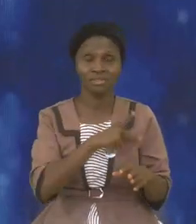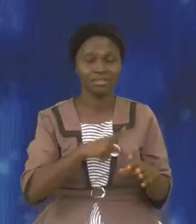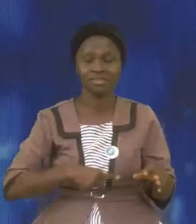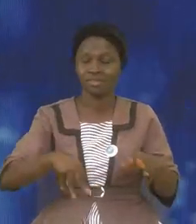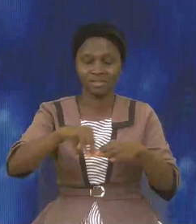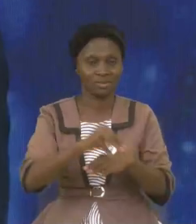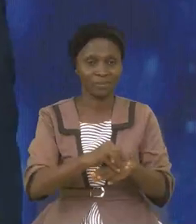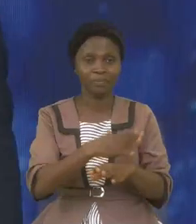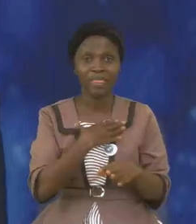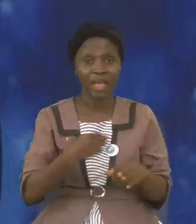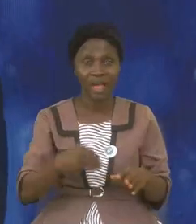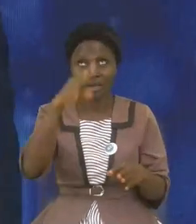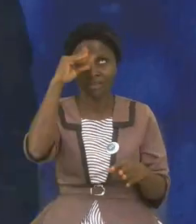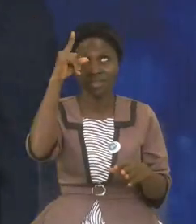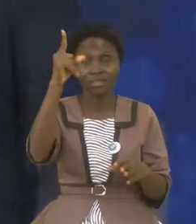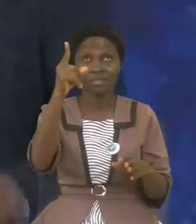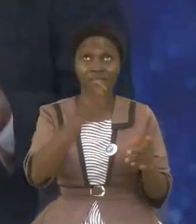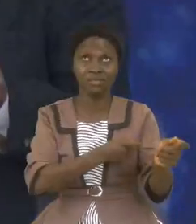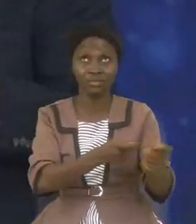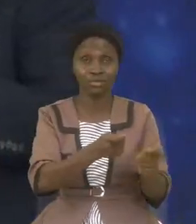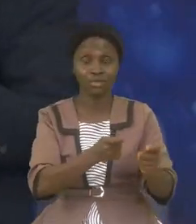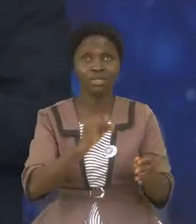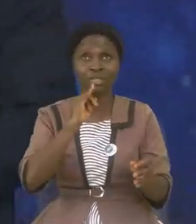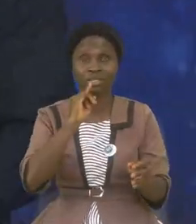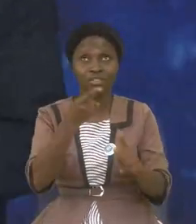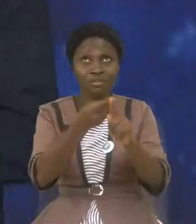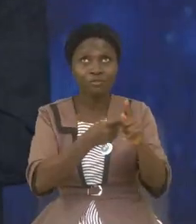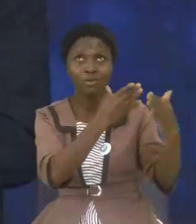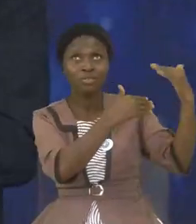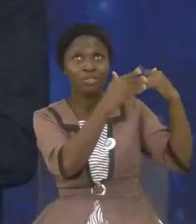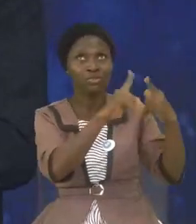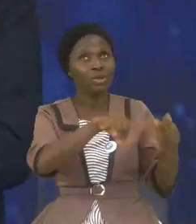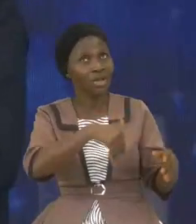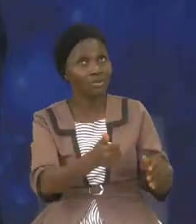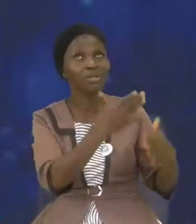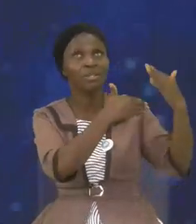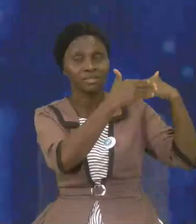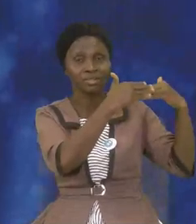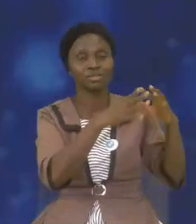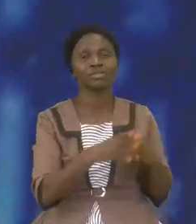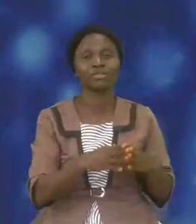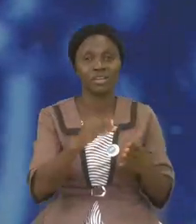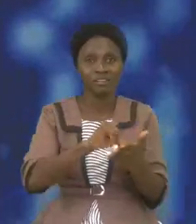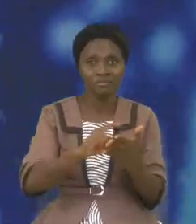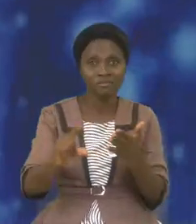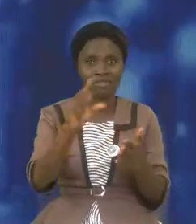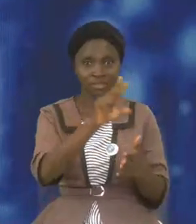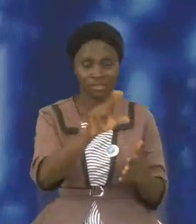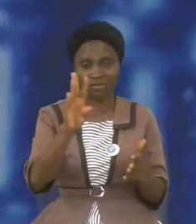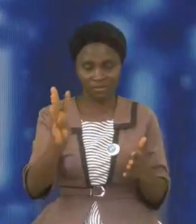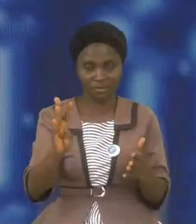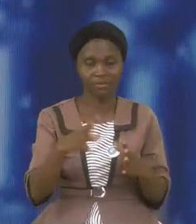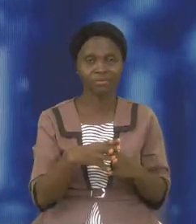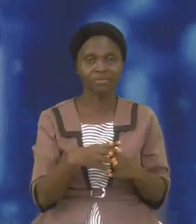Son règne est un règne éternel et sa domination subsiste de